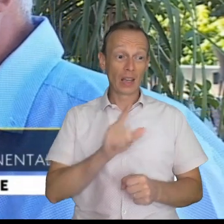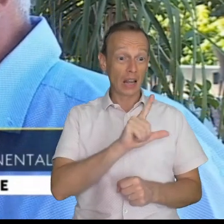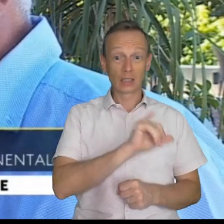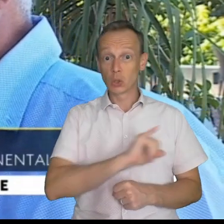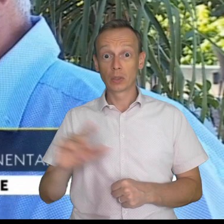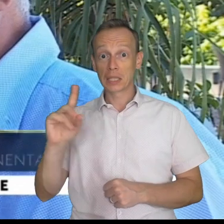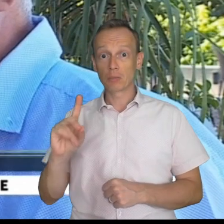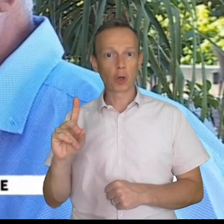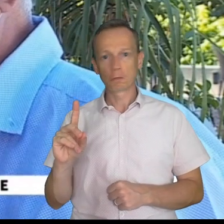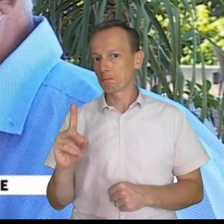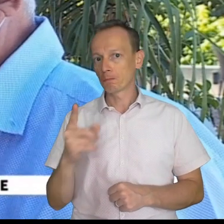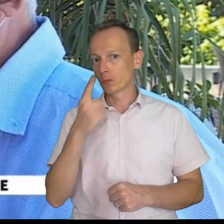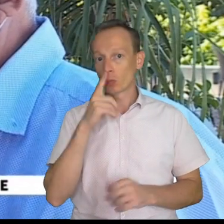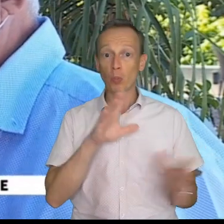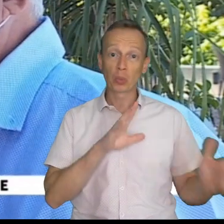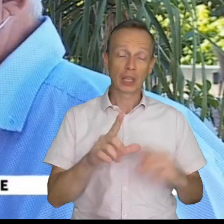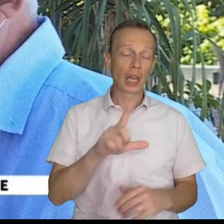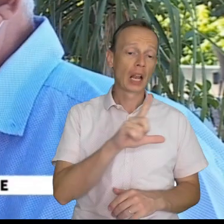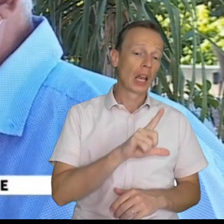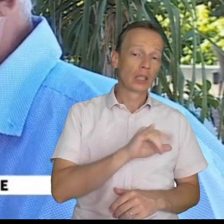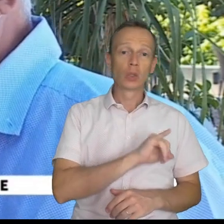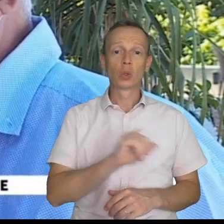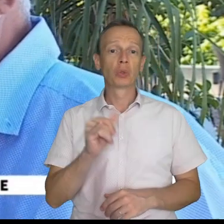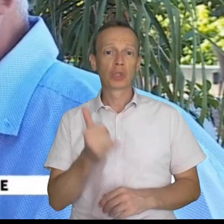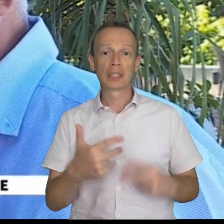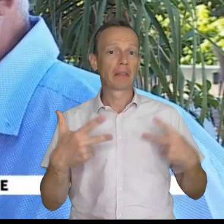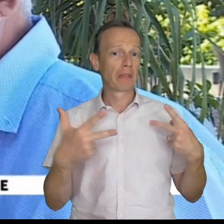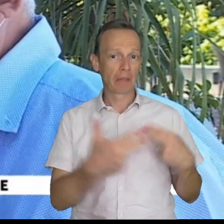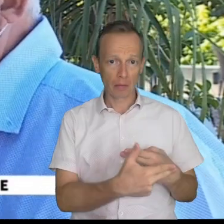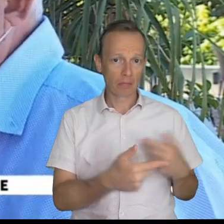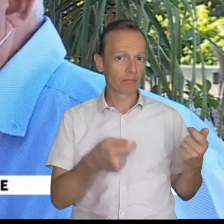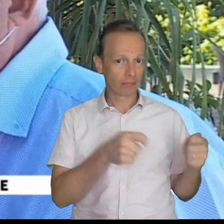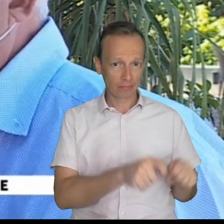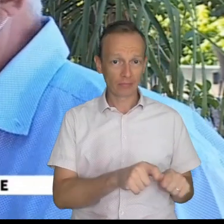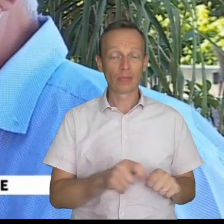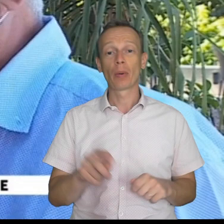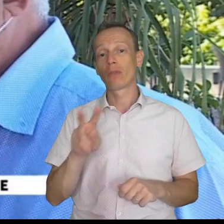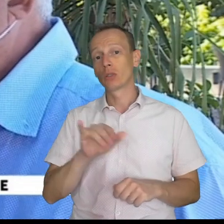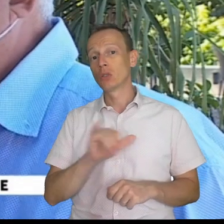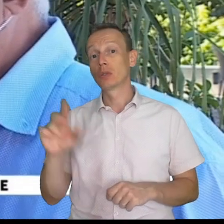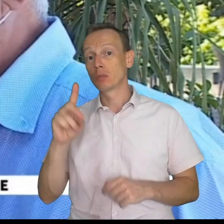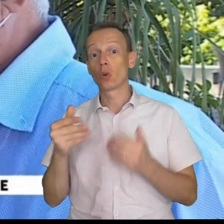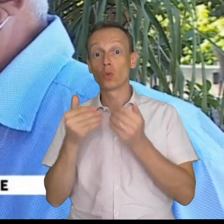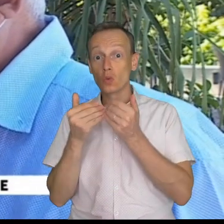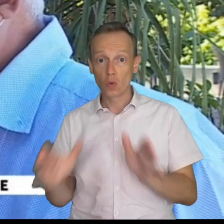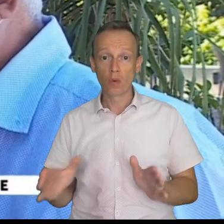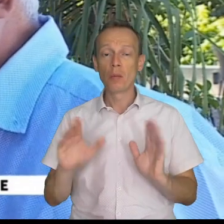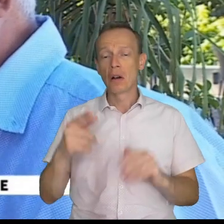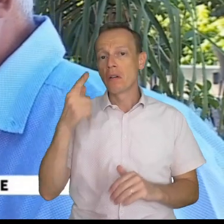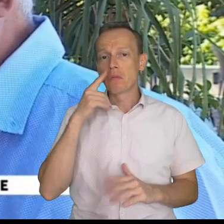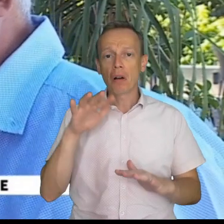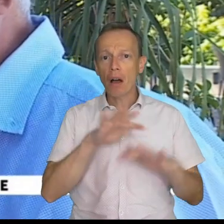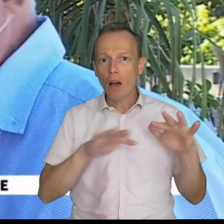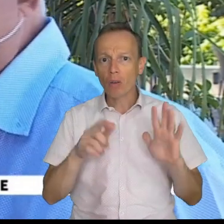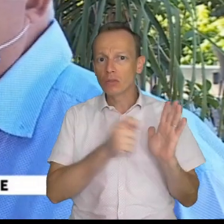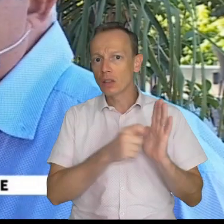que je vais travailler sur une fermeture la semaine, ouverture le week-end. Et puis après, on va travailler à des périodes